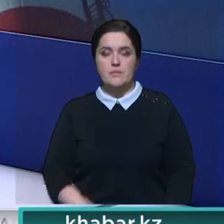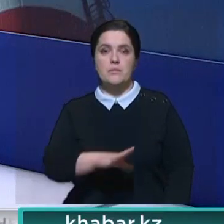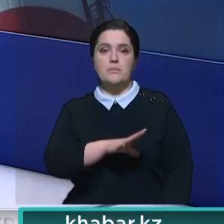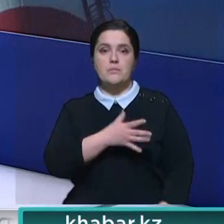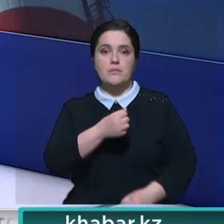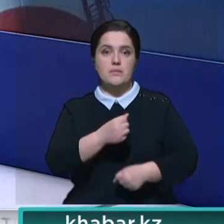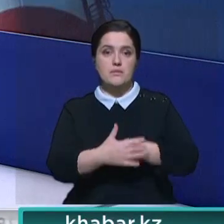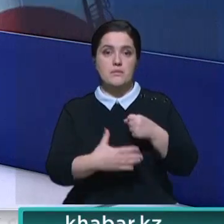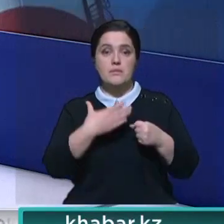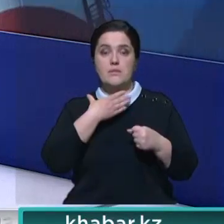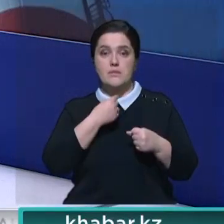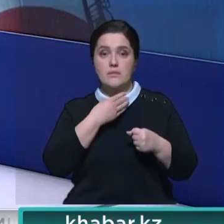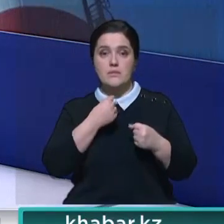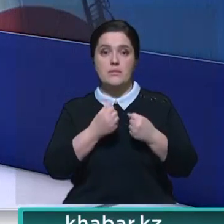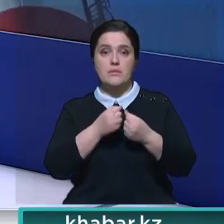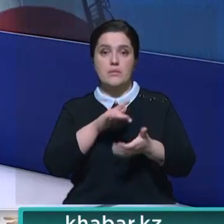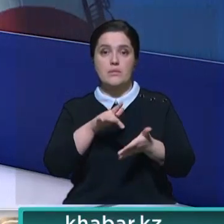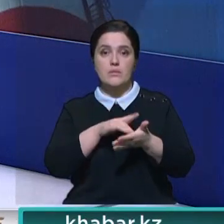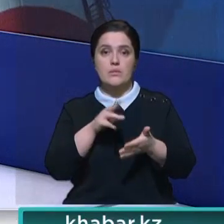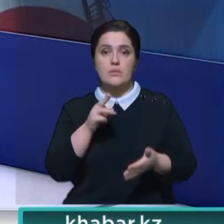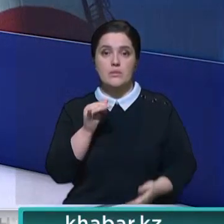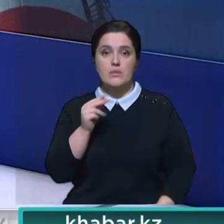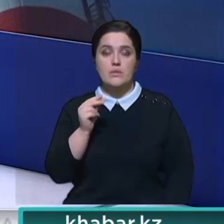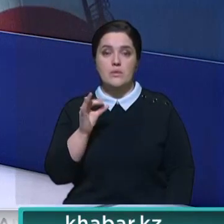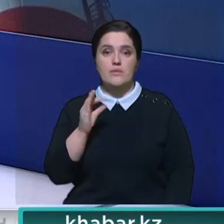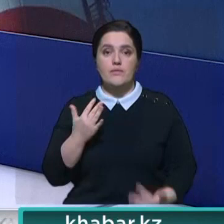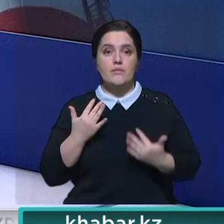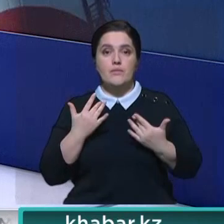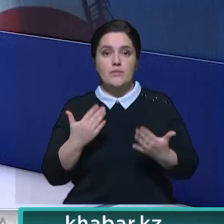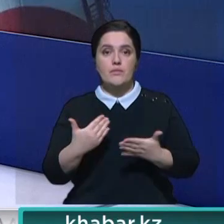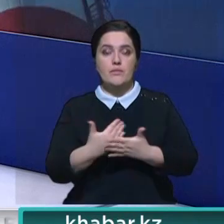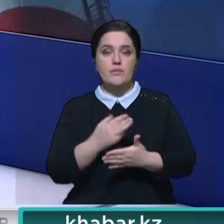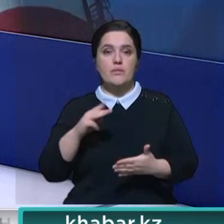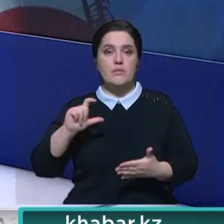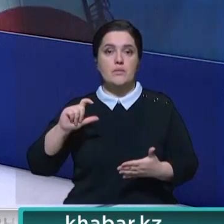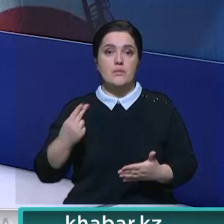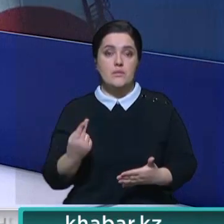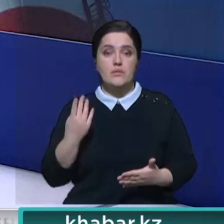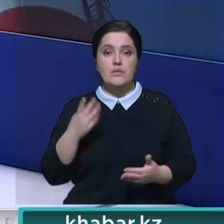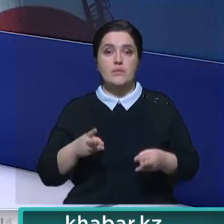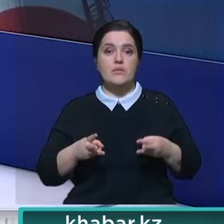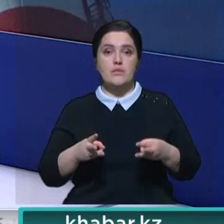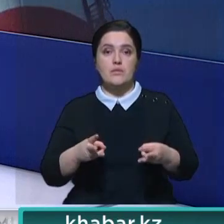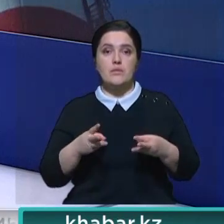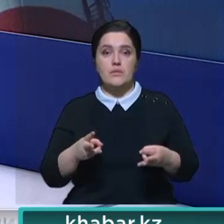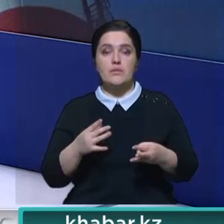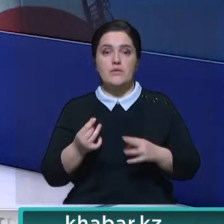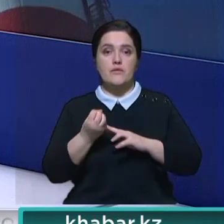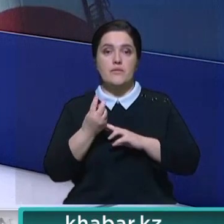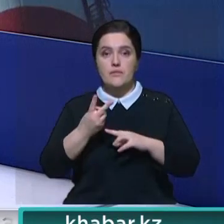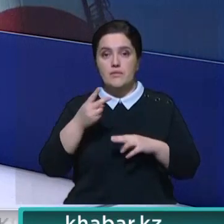Бывший центр Семипалатинского ядерного полигона, город Курчатов, нуждается в новой ТЭЦ. Четыре котельные, которые сейчас